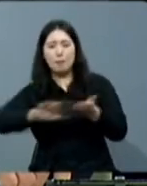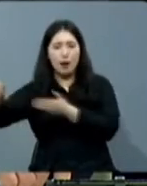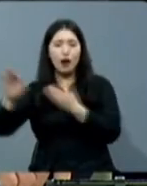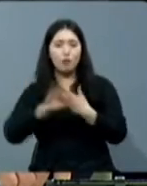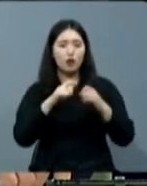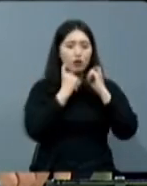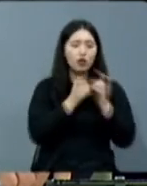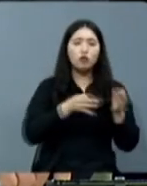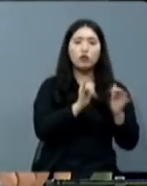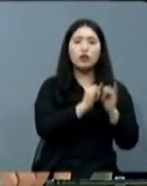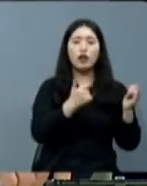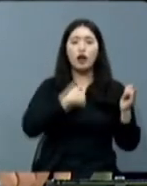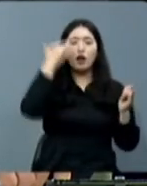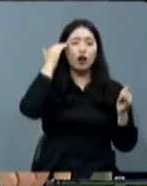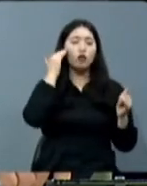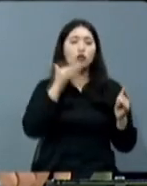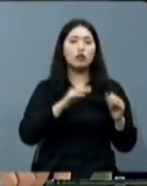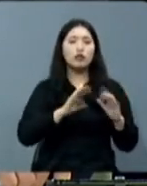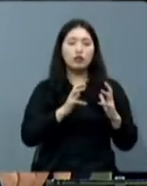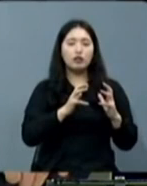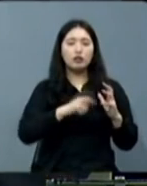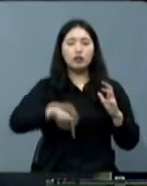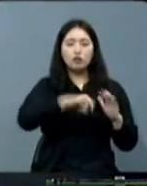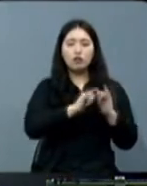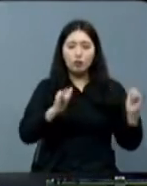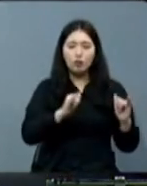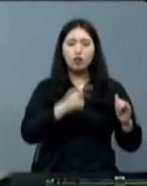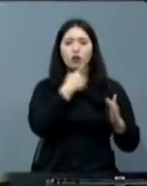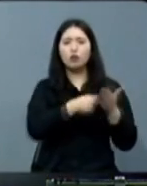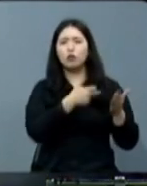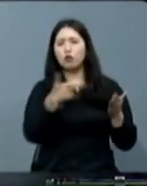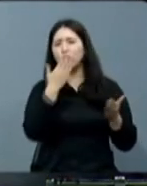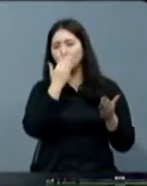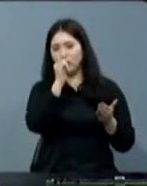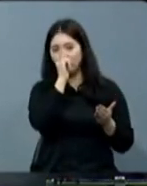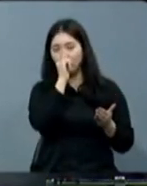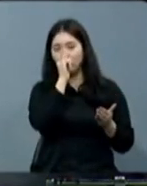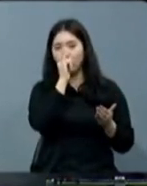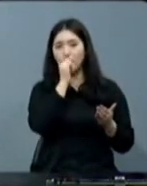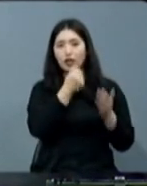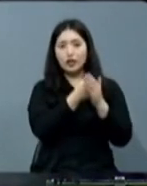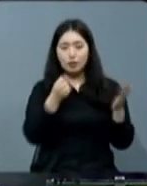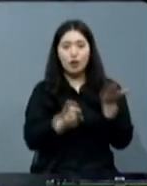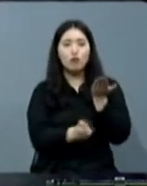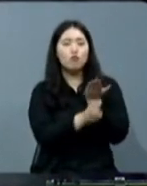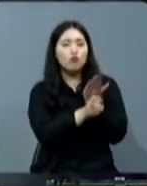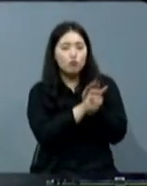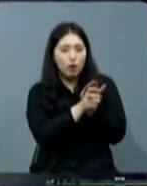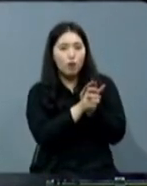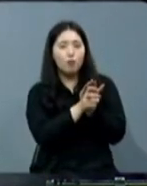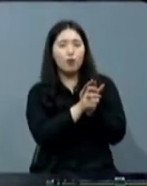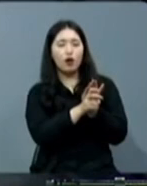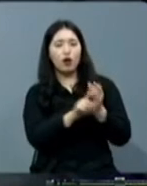개인 투자자들이 국내 투자자들이 더 손해를 볼 수도 있거든요. 그래서 네. 불법 뭐 무차입 공매도